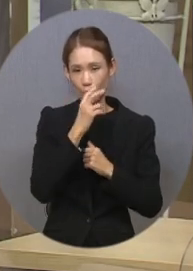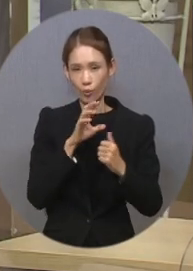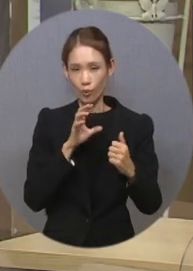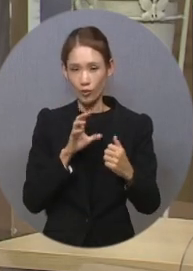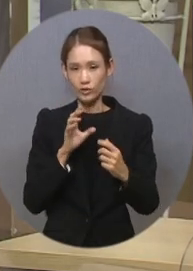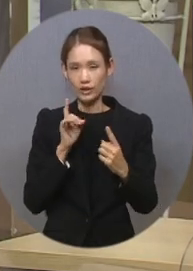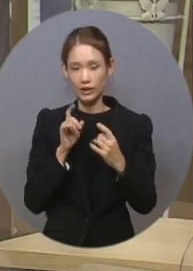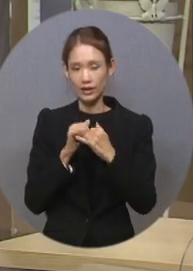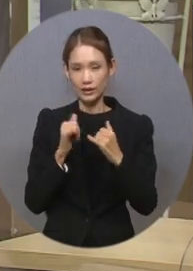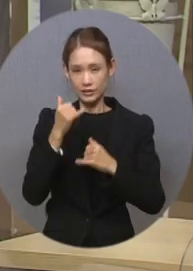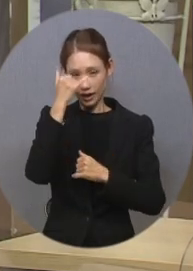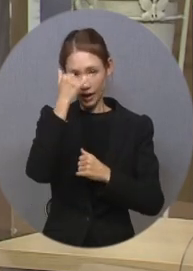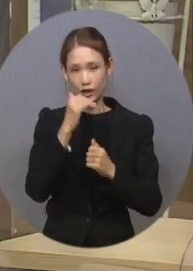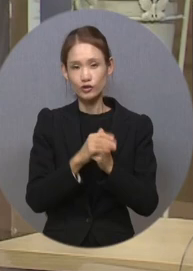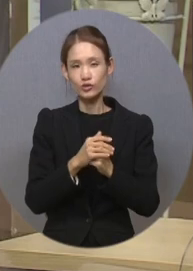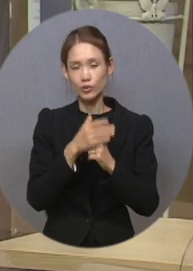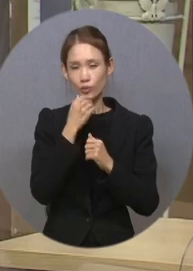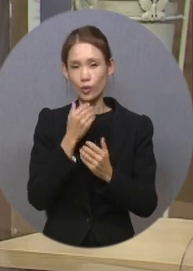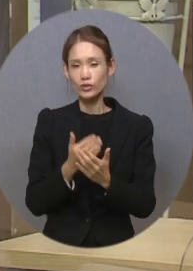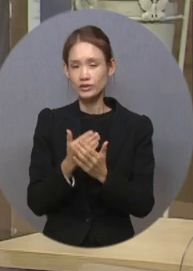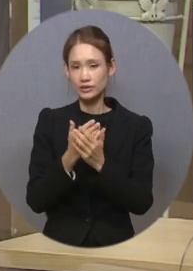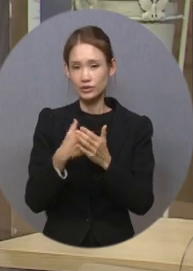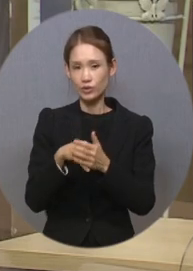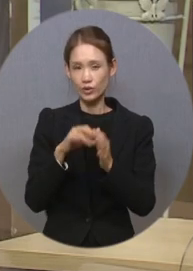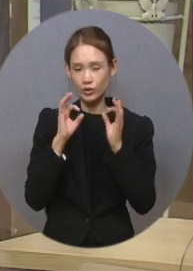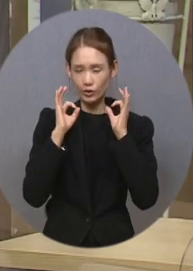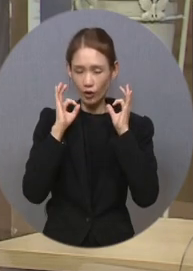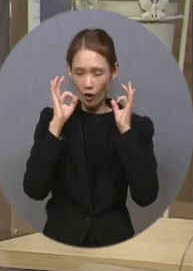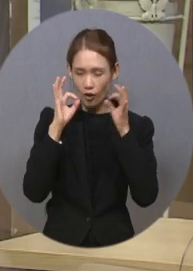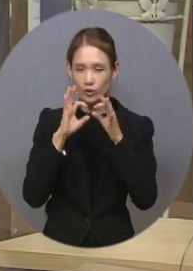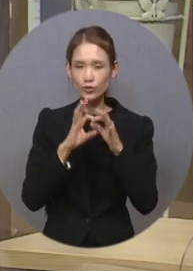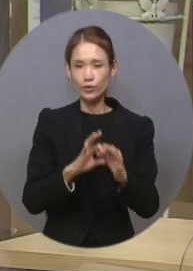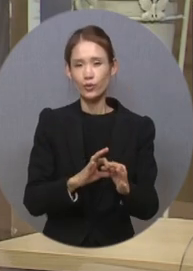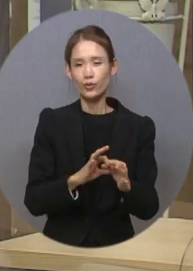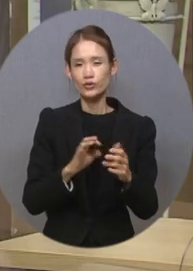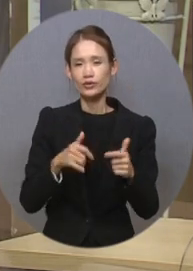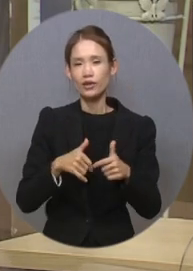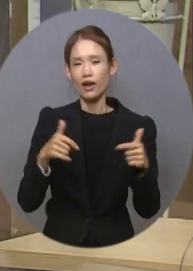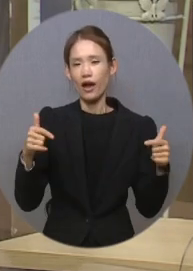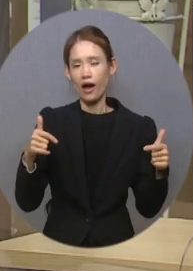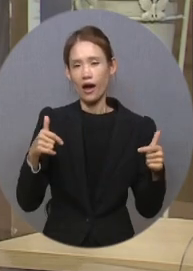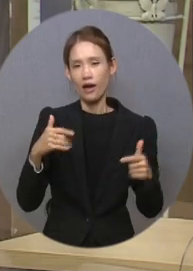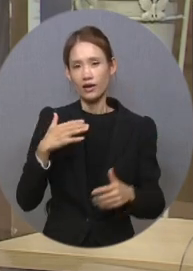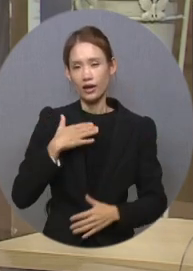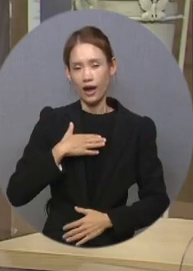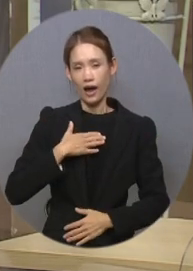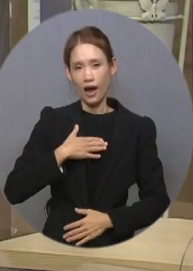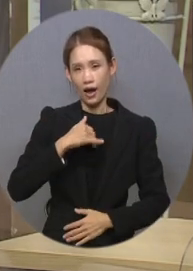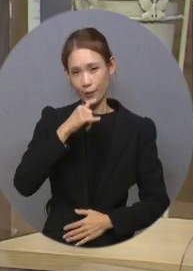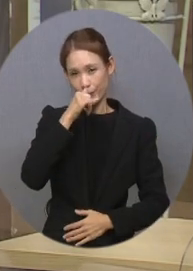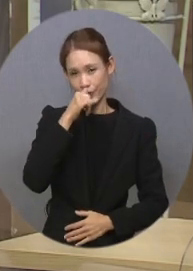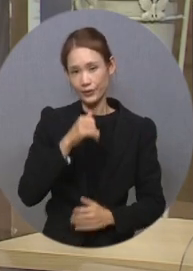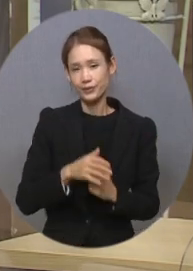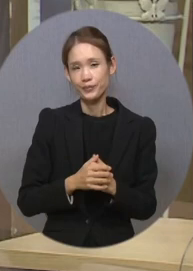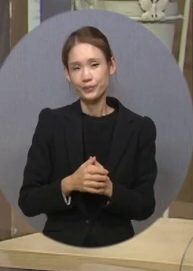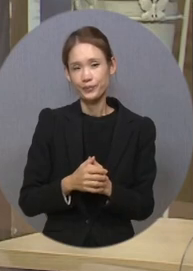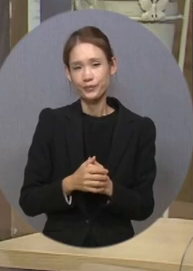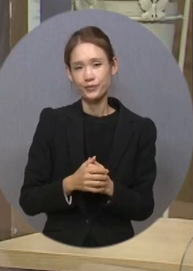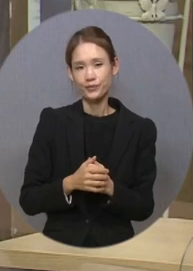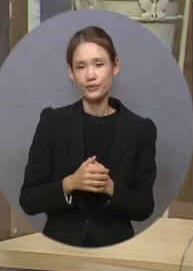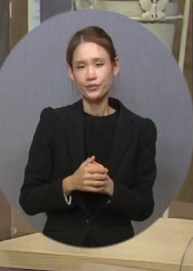대상자의 예우라든지 복지 증진을 위해서 계속해서 노력하고 좀 확대해 나가고 있는 것으로 알고 있는데